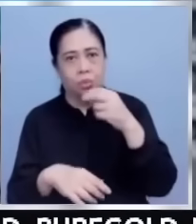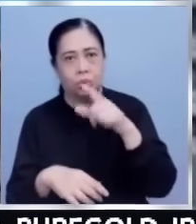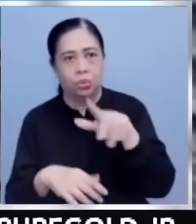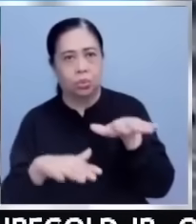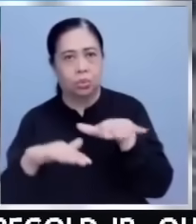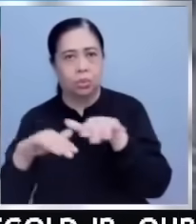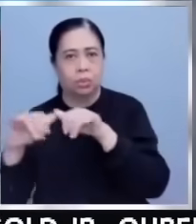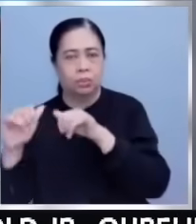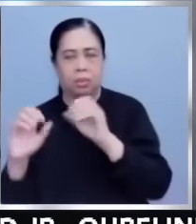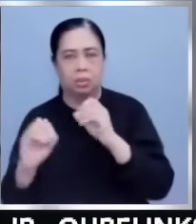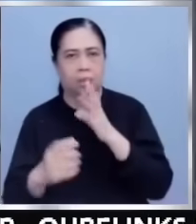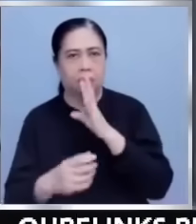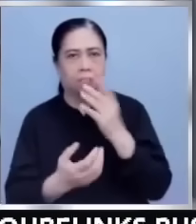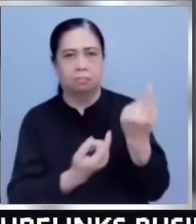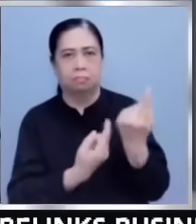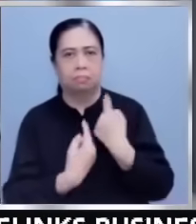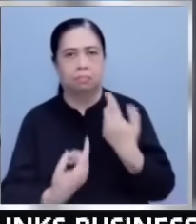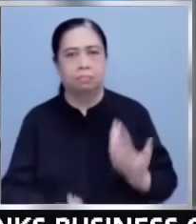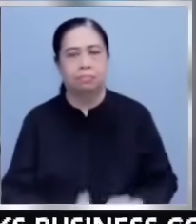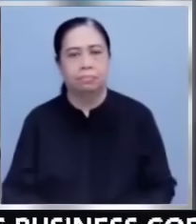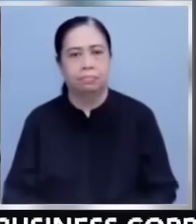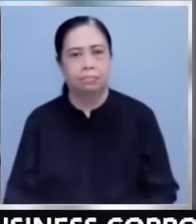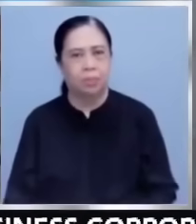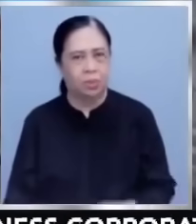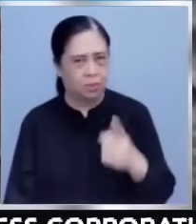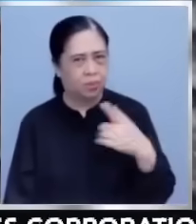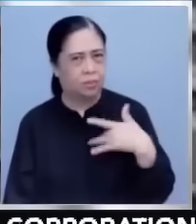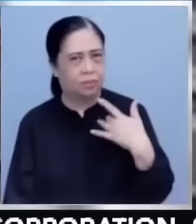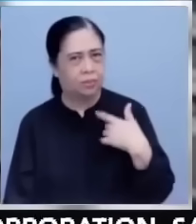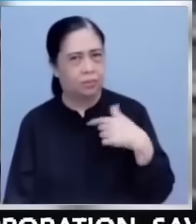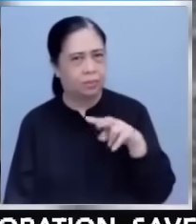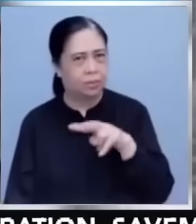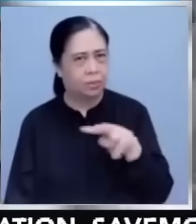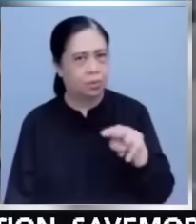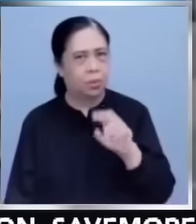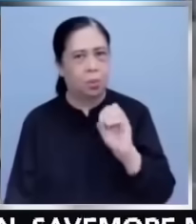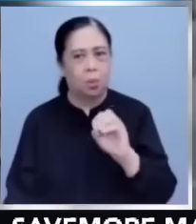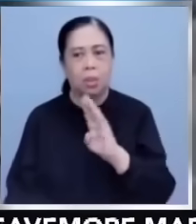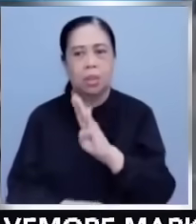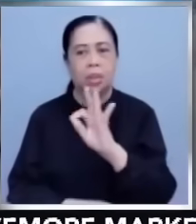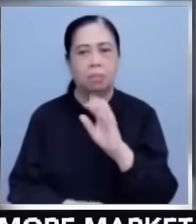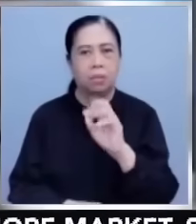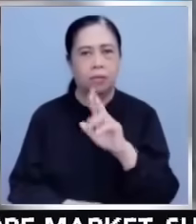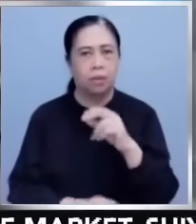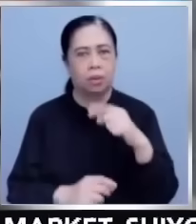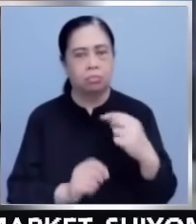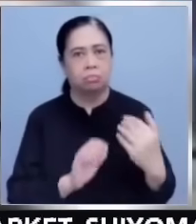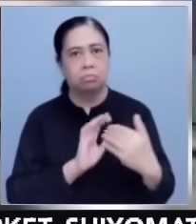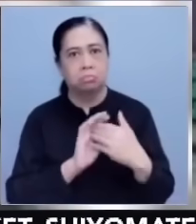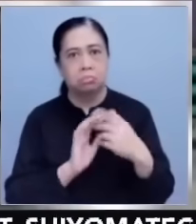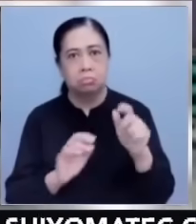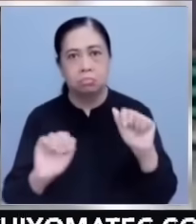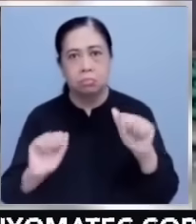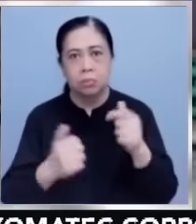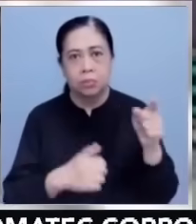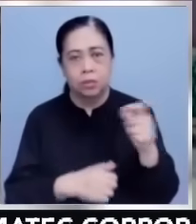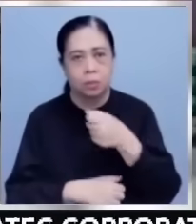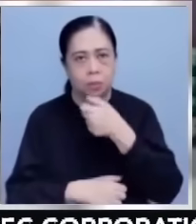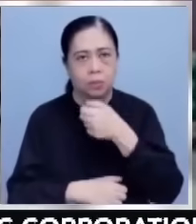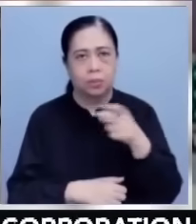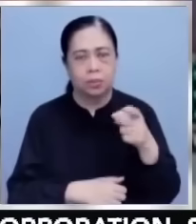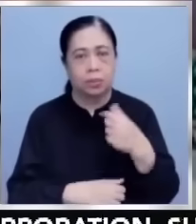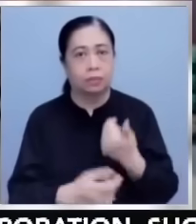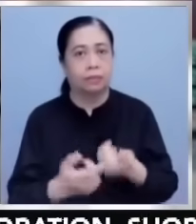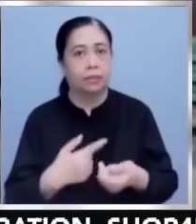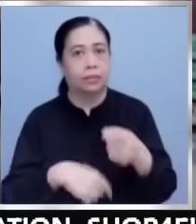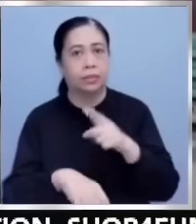sa atin, sir. First time niyo po ba na walang barko ng BIFAR na ni-radio challenge kayo dito sa Baho de Masinloc? Actually, sir, ito yung first time namin na